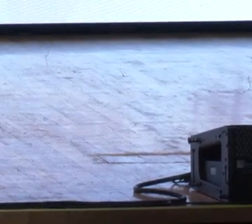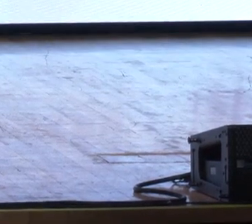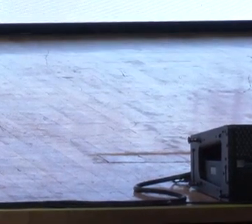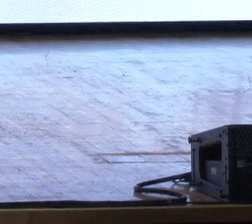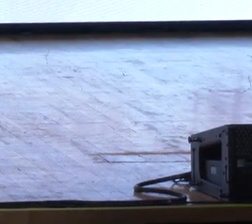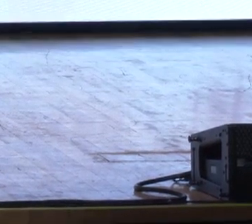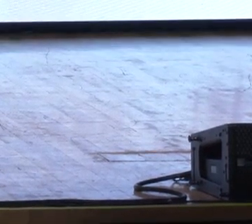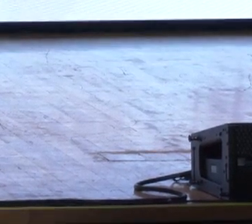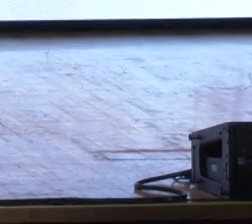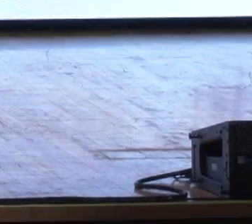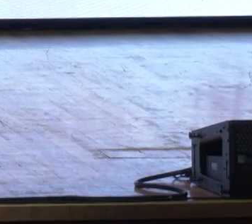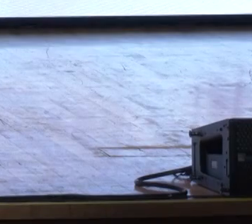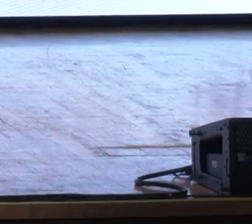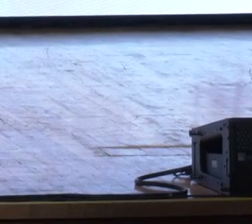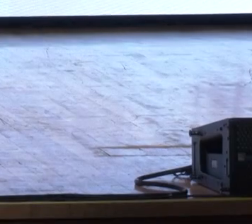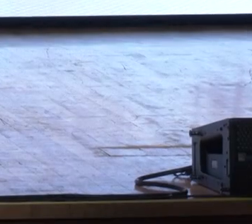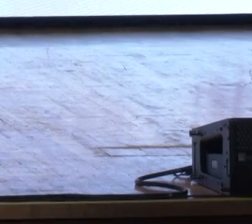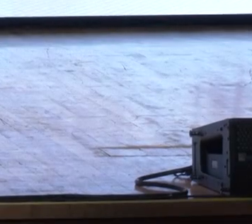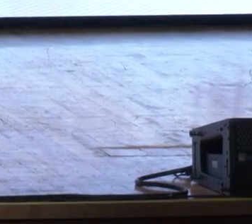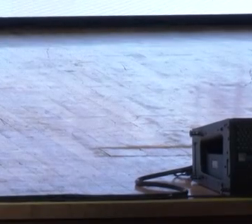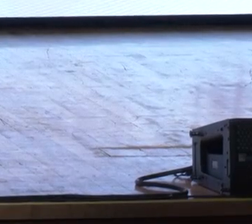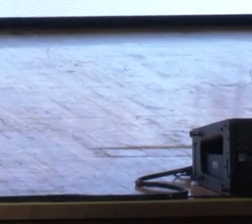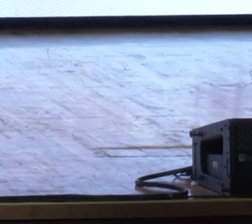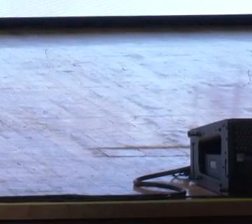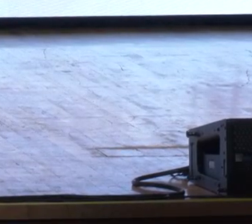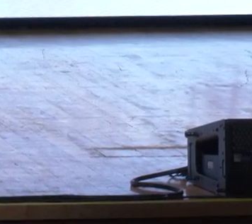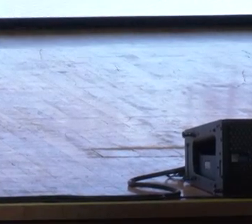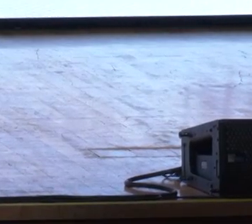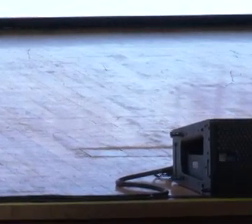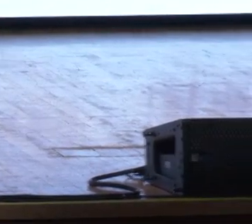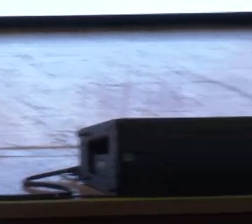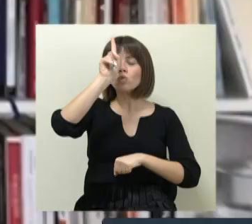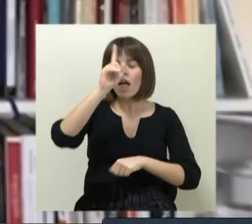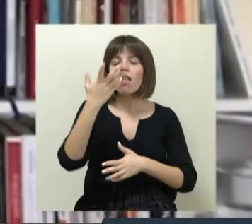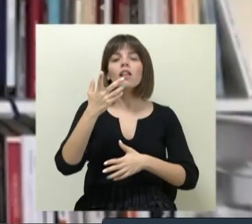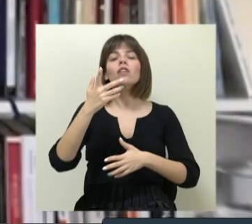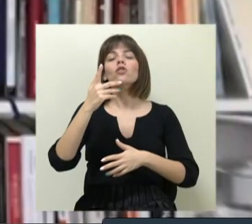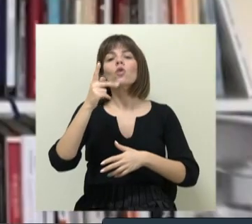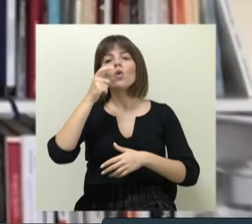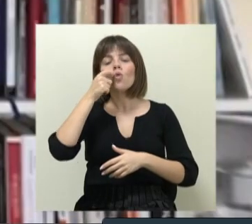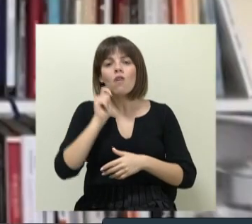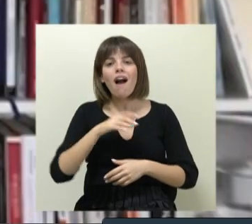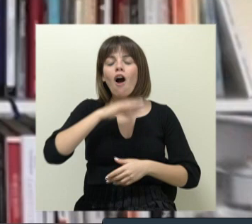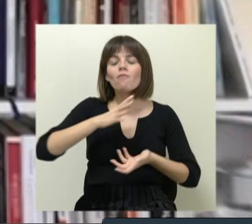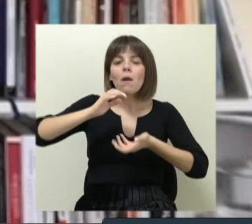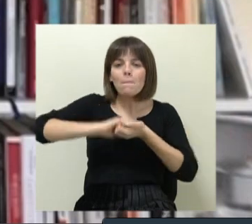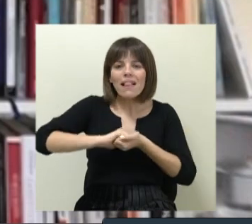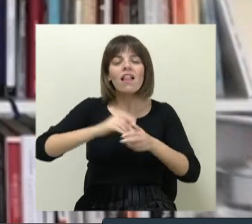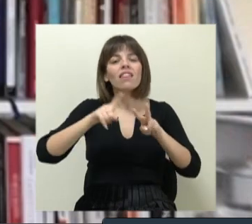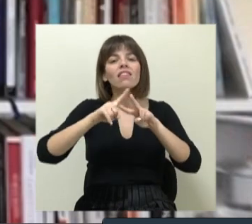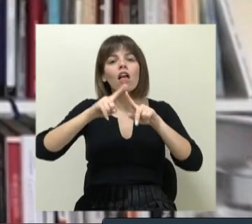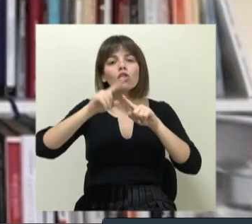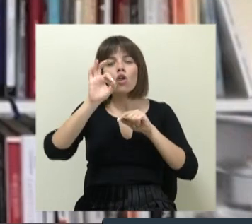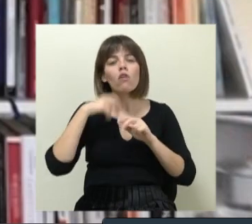ve yazar Profesör Doktor Timothy Garton Ash'e çevrim içi olarak bağlanıyoruz. Avrupa Birliği ve NATO'yu görüyoruz